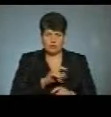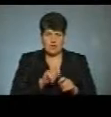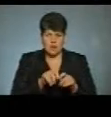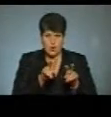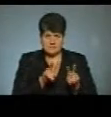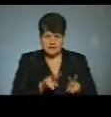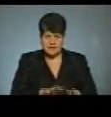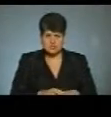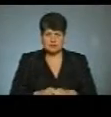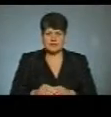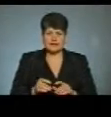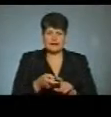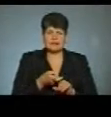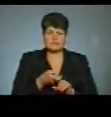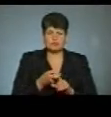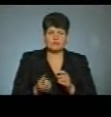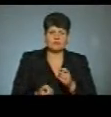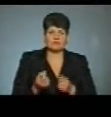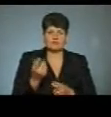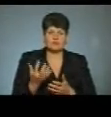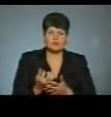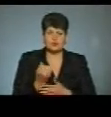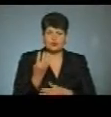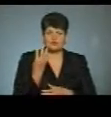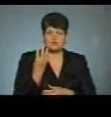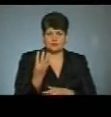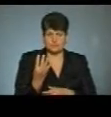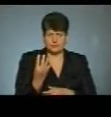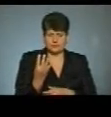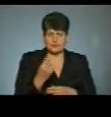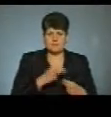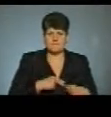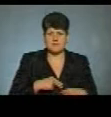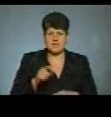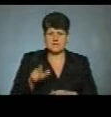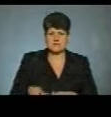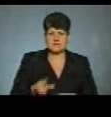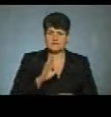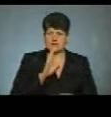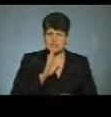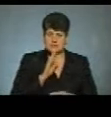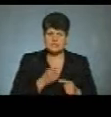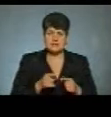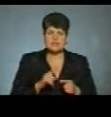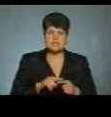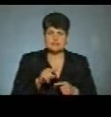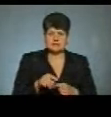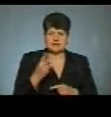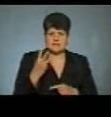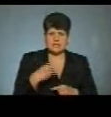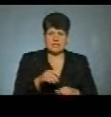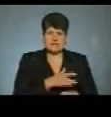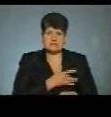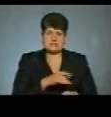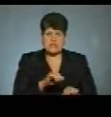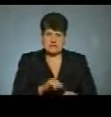і інфікованими виявилися з них 4 працівниці. Це 3